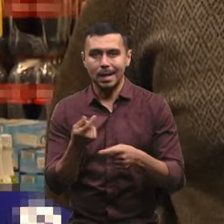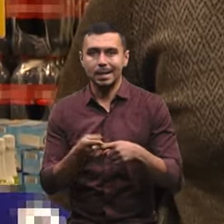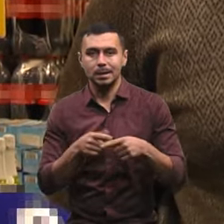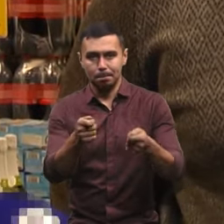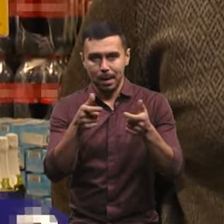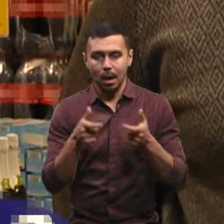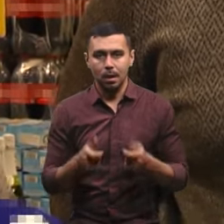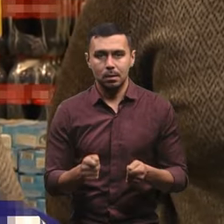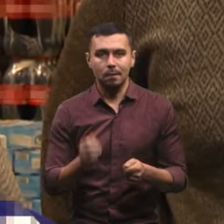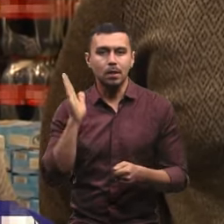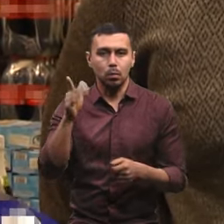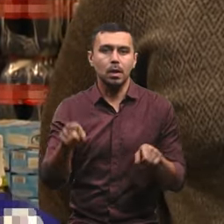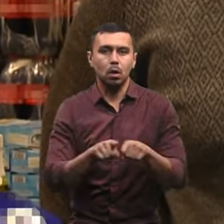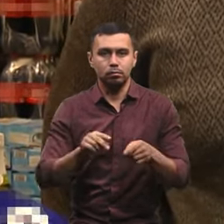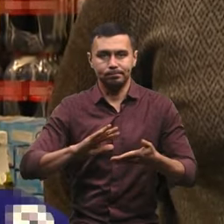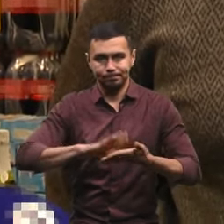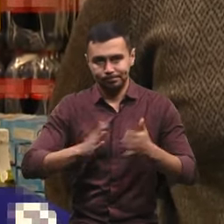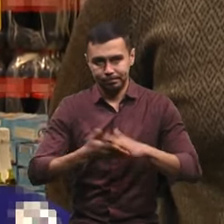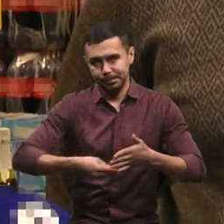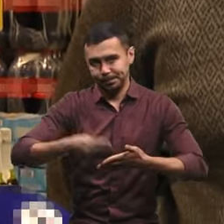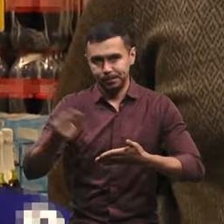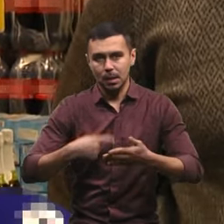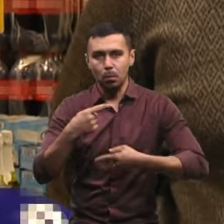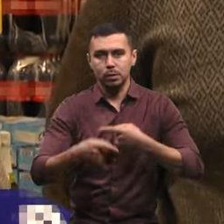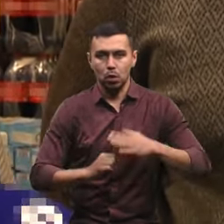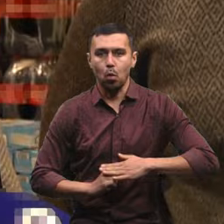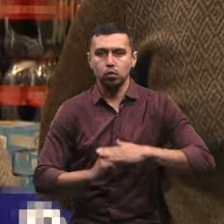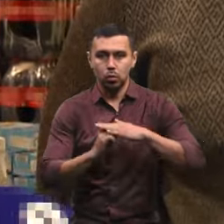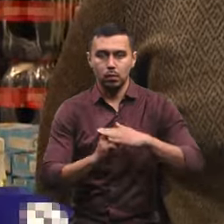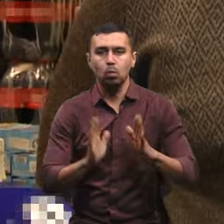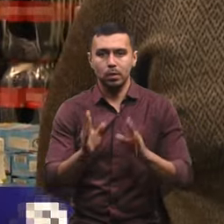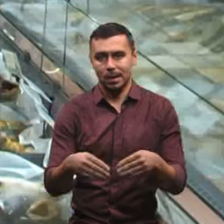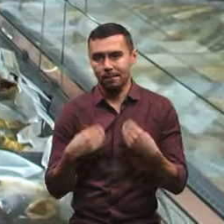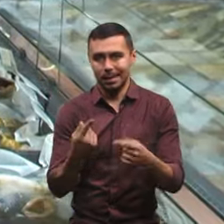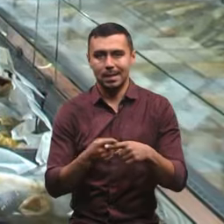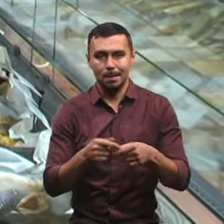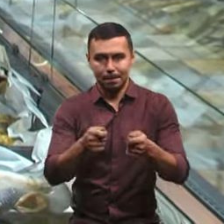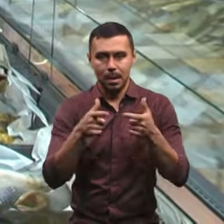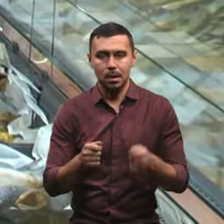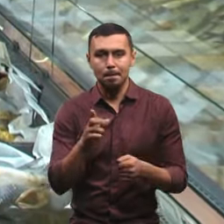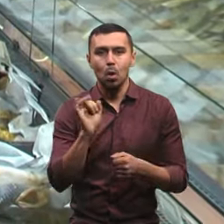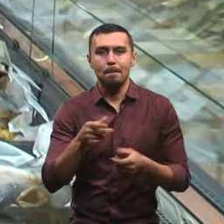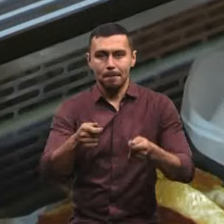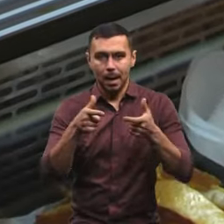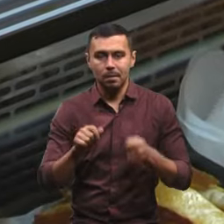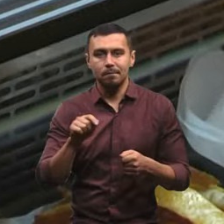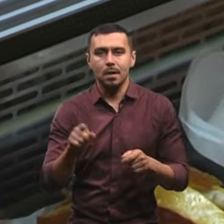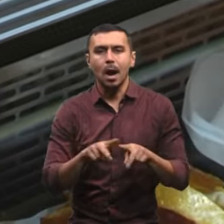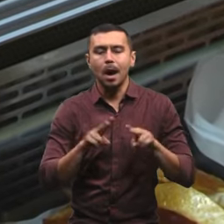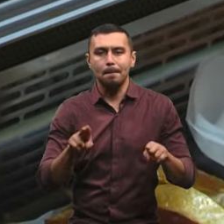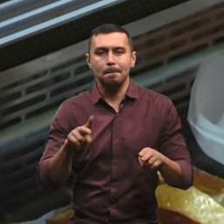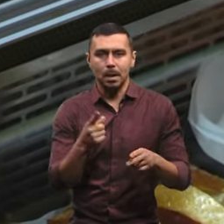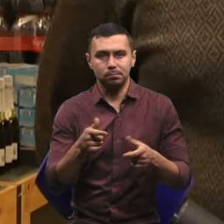І в дальнішому також заключений договір з ним на постійній основі, що будуть давати ці пакети. Біопакети в якості первинної упаковки